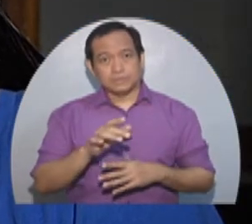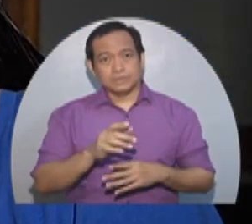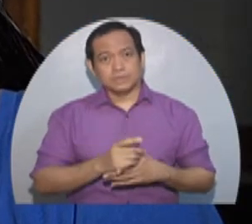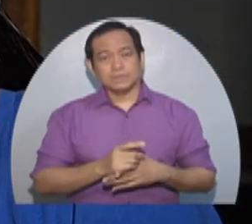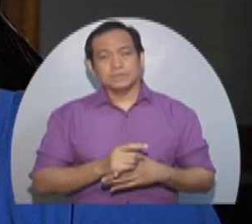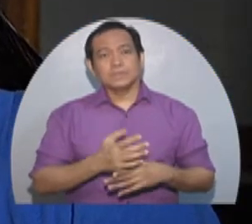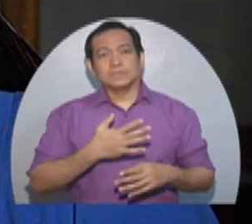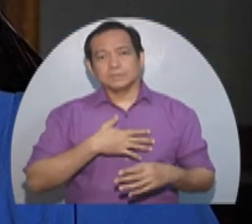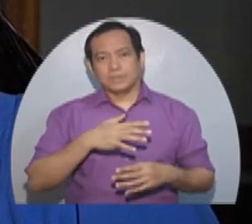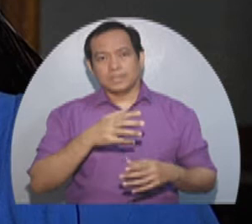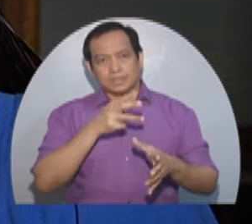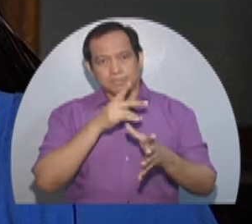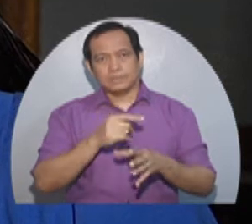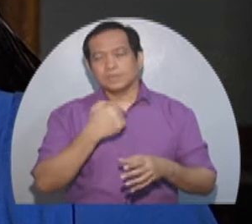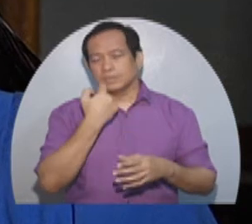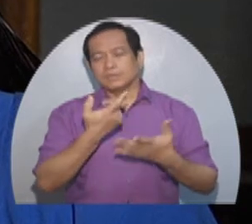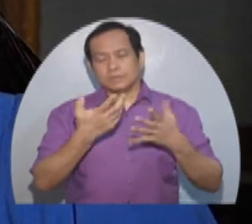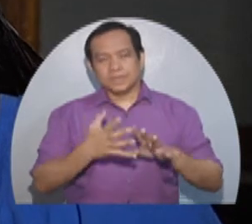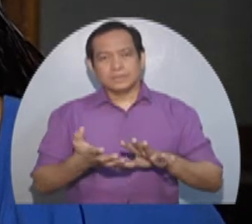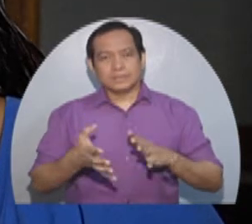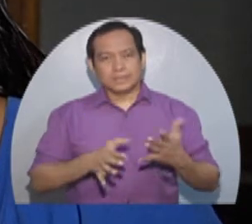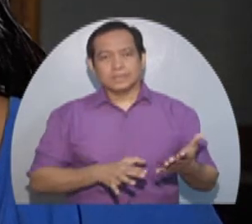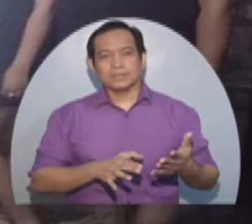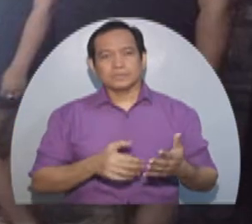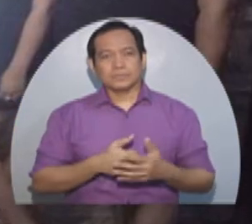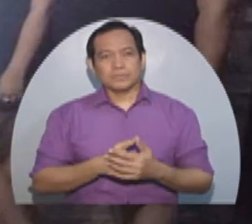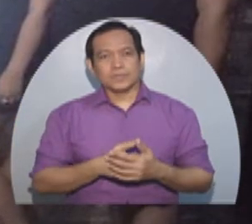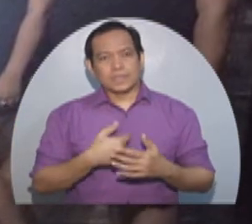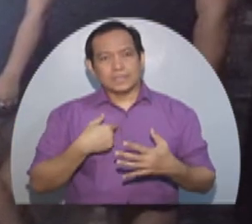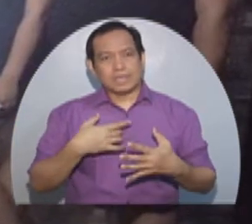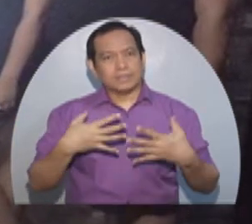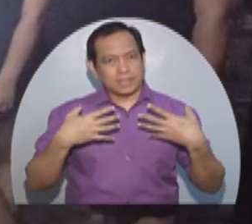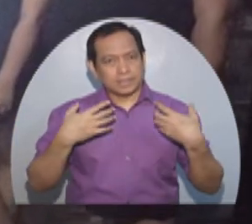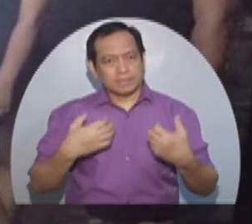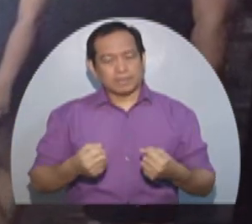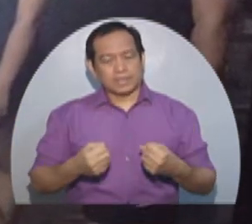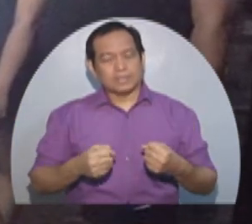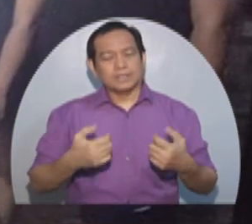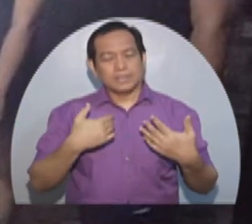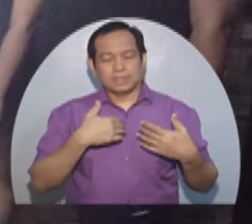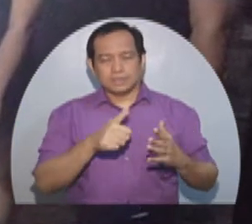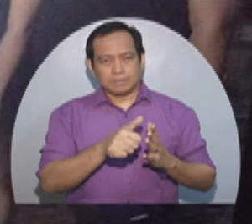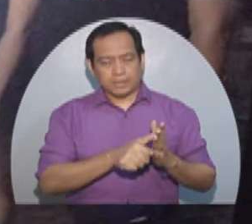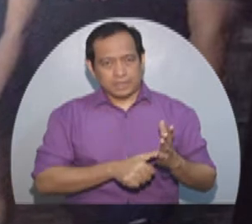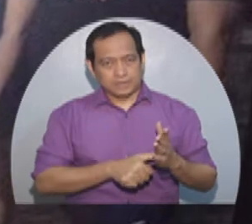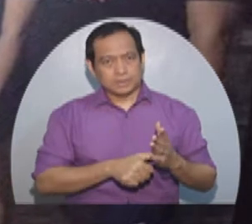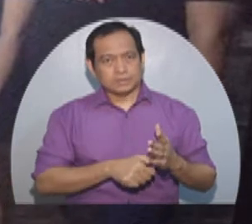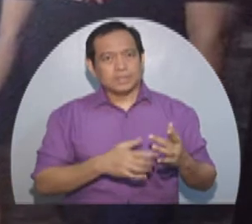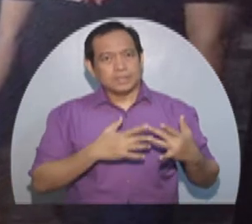nagpromise po kay lola, yung lola ko po na namatay, na na magpapagaling po ako, na magpapa-opera